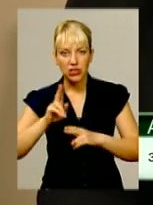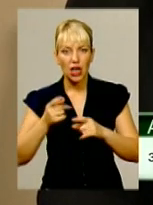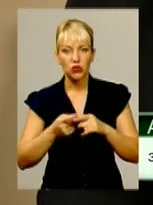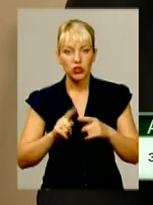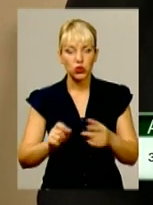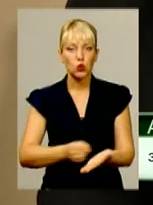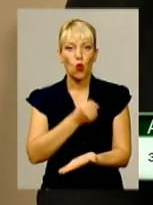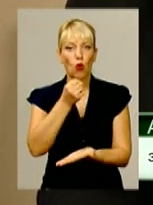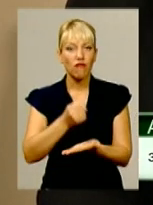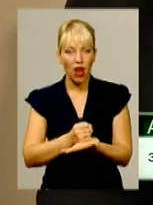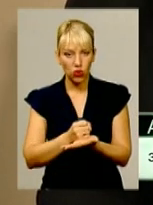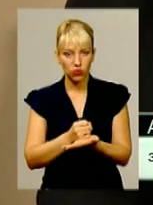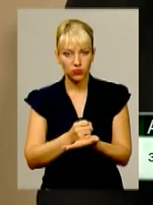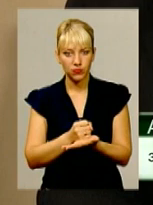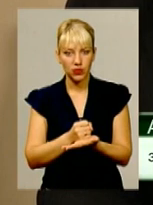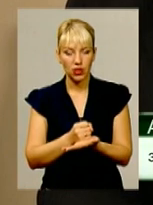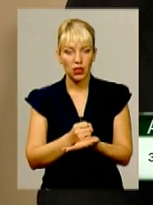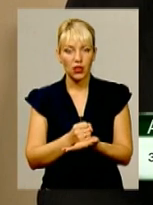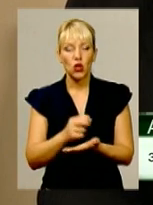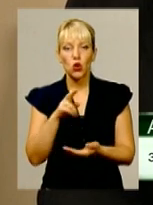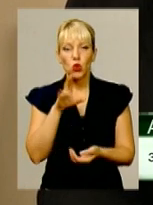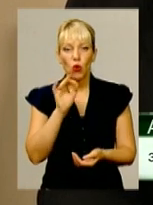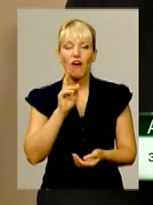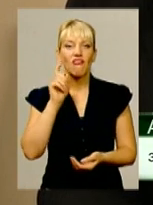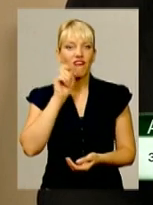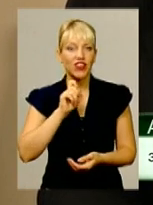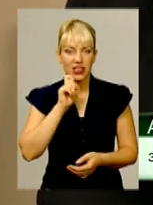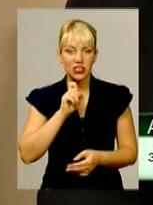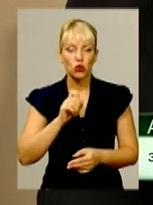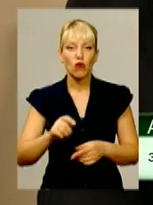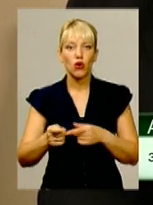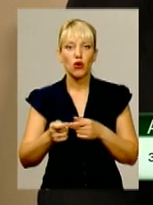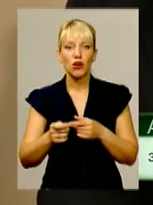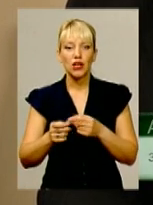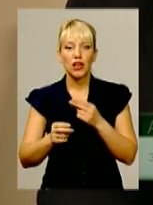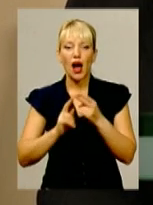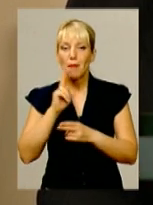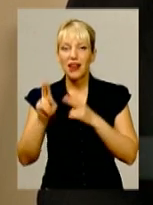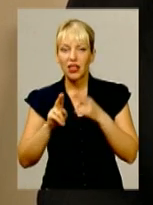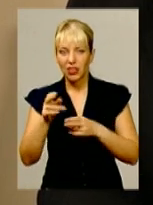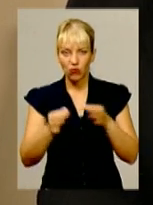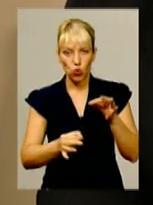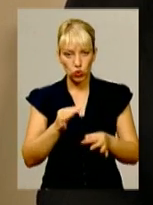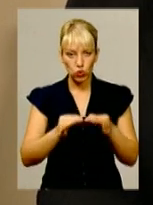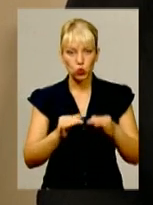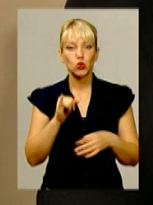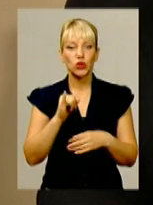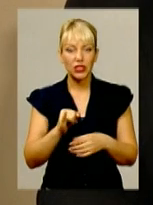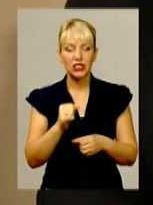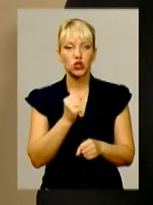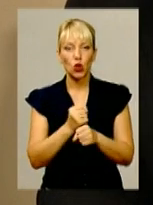ухвалу до Вінницького адміністративного апеляційного суду і робити